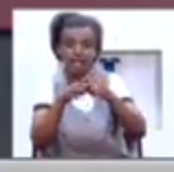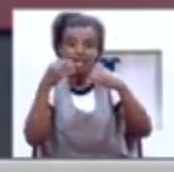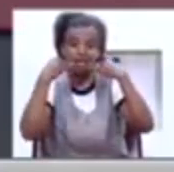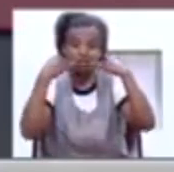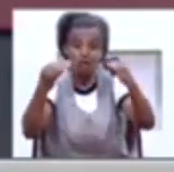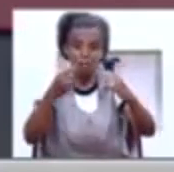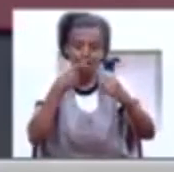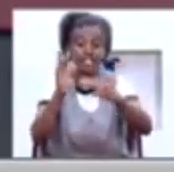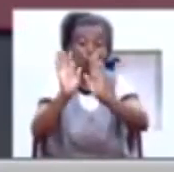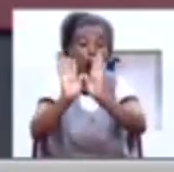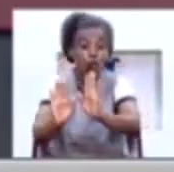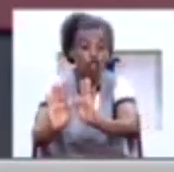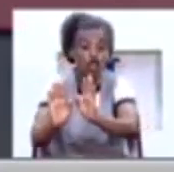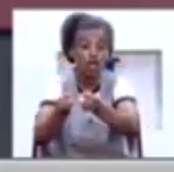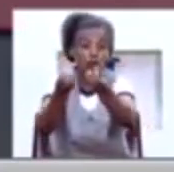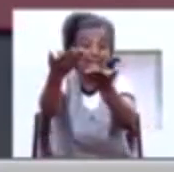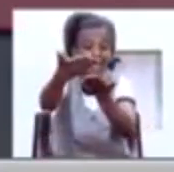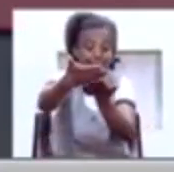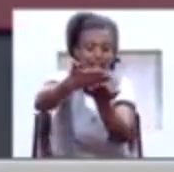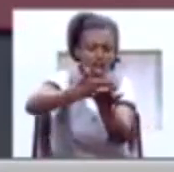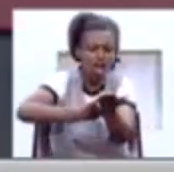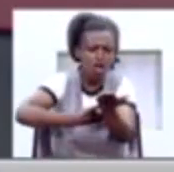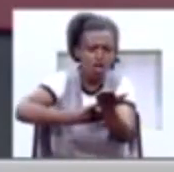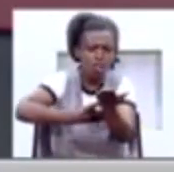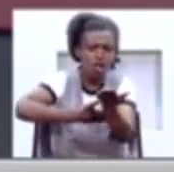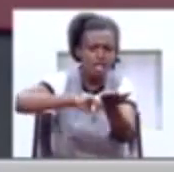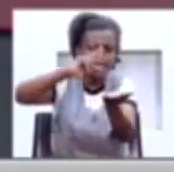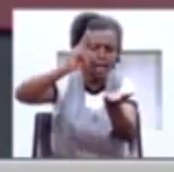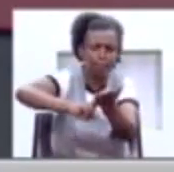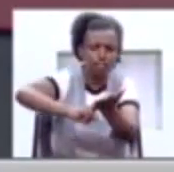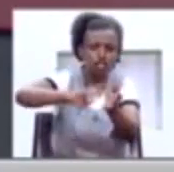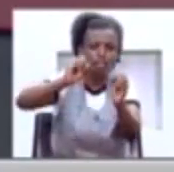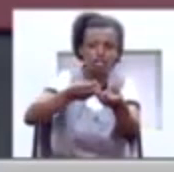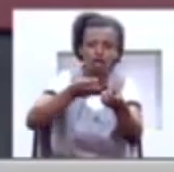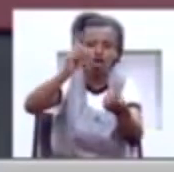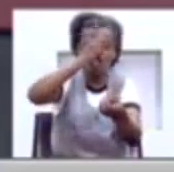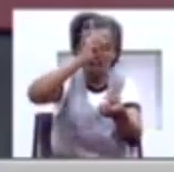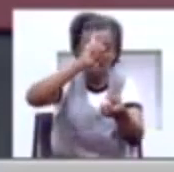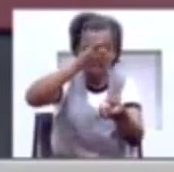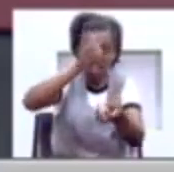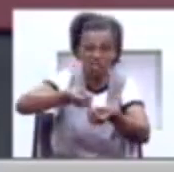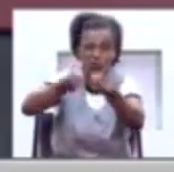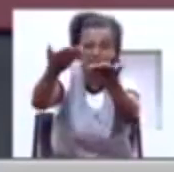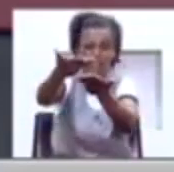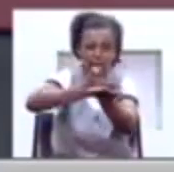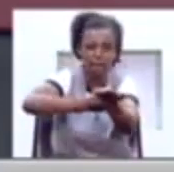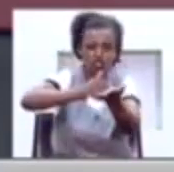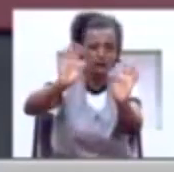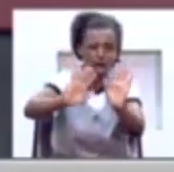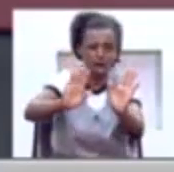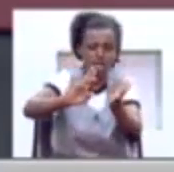uburyo bagomba kwitonda mu gutanga icyo cyangombwa icyo cyemezo ko batagomba kugiha uwo ari we wese ndetse akanavuga ati hari